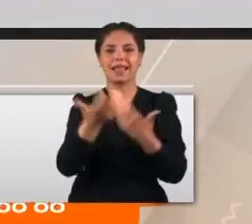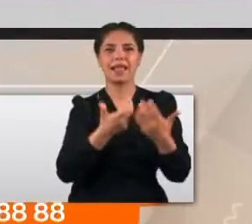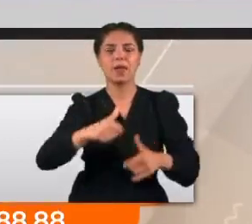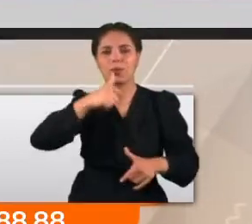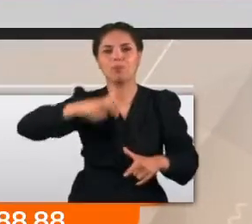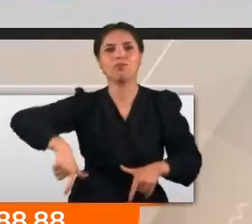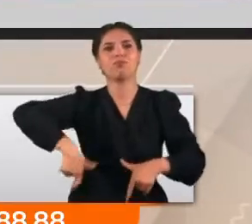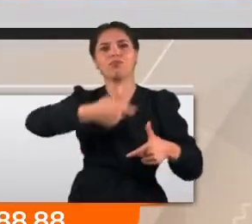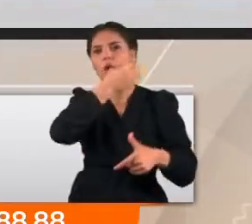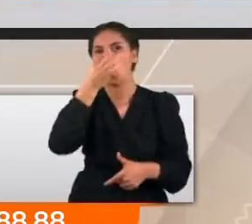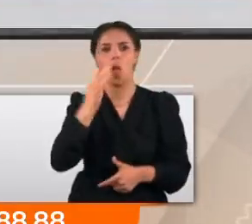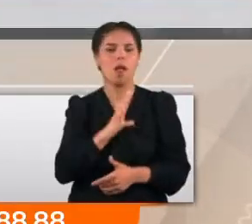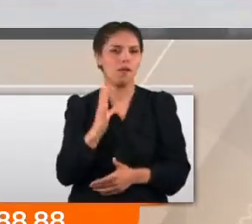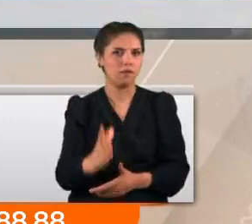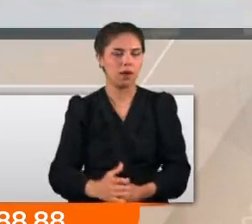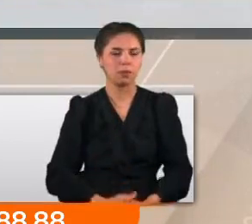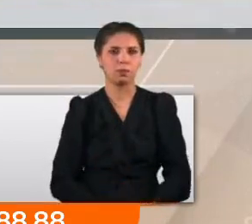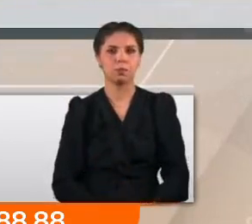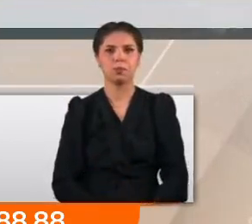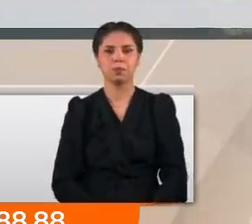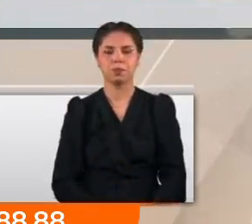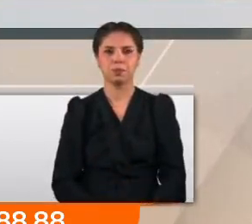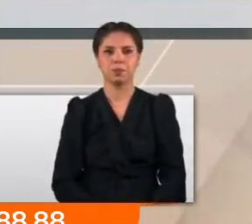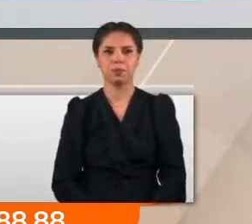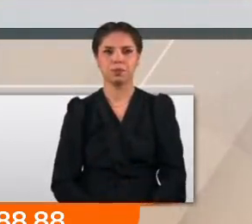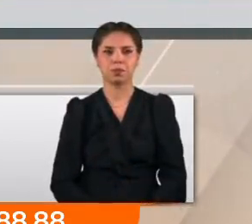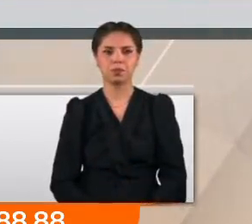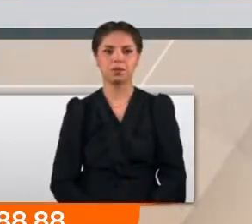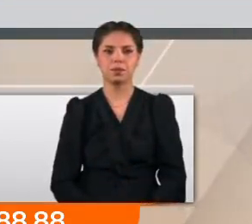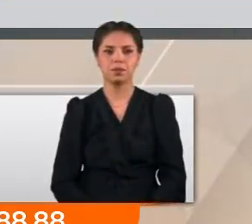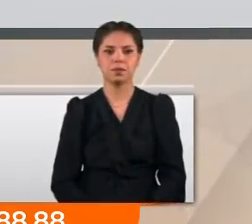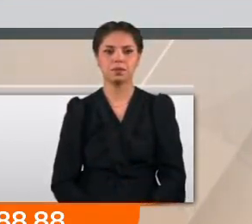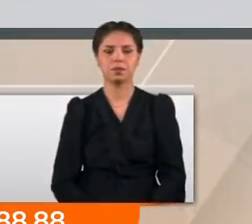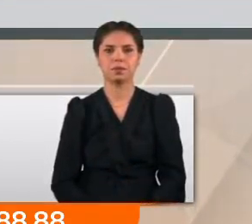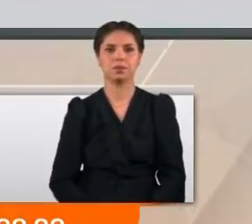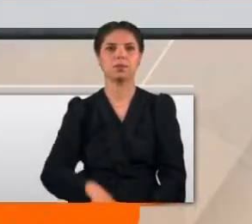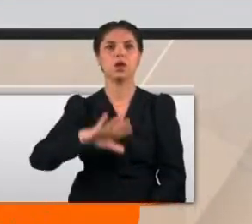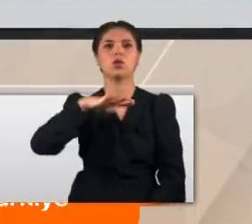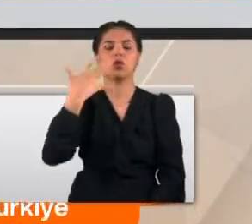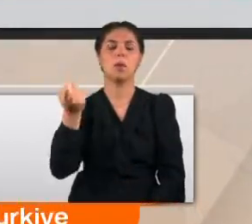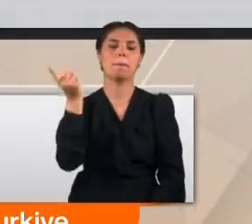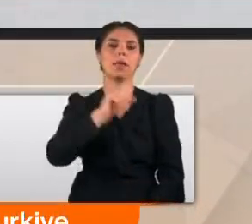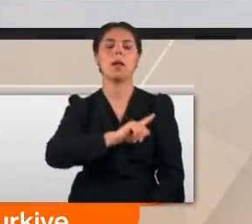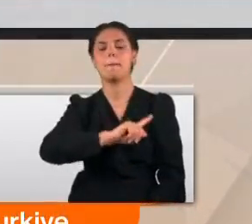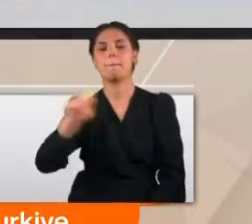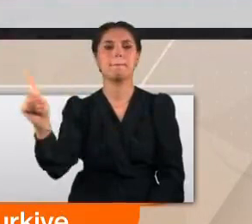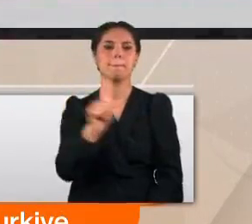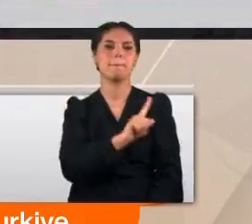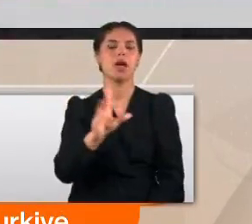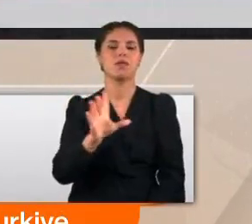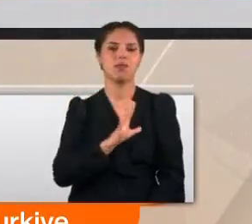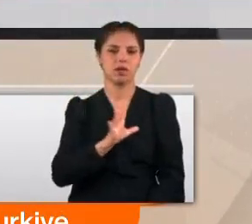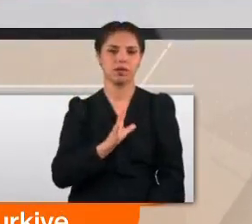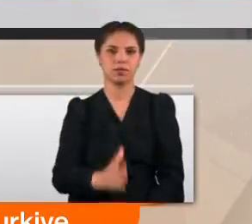noktaya taşımış olduğu suyu hemen boşaltacak ve sonrasında diğer bir sorti için yeniden yola